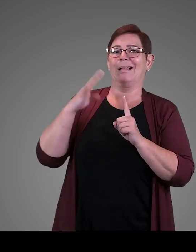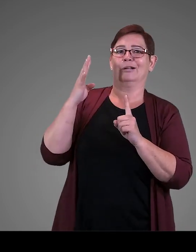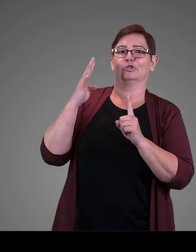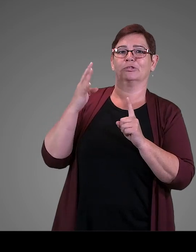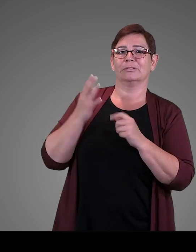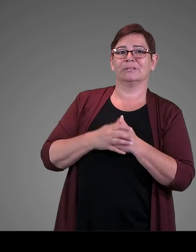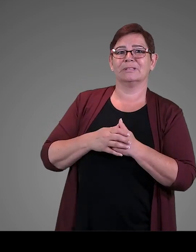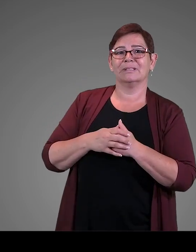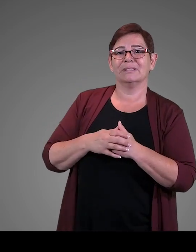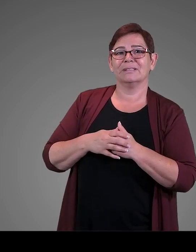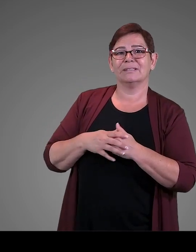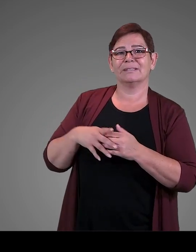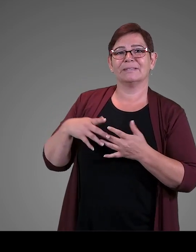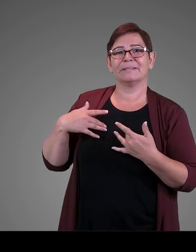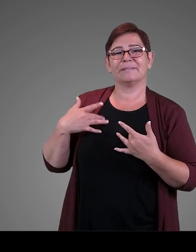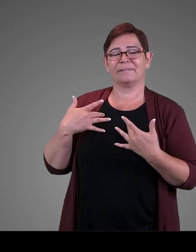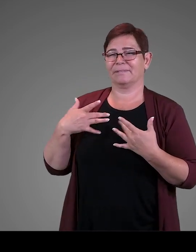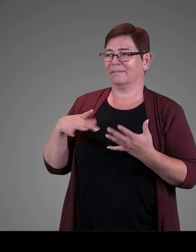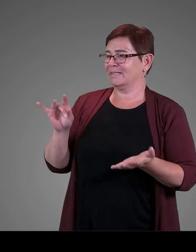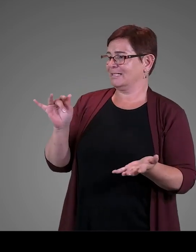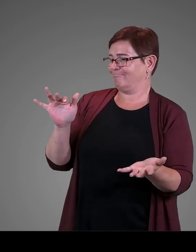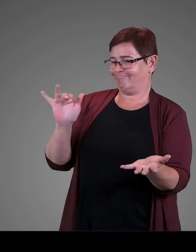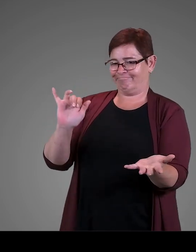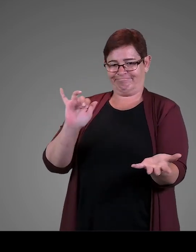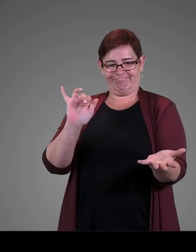l'aliénation. Je trouve que l'engagement